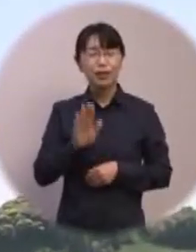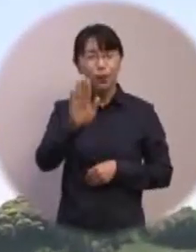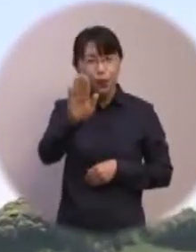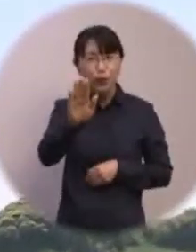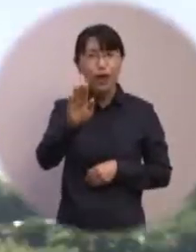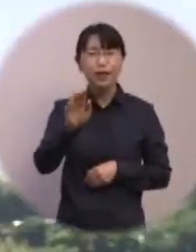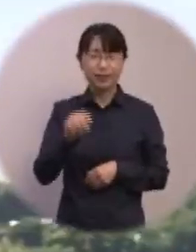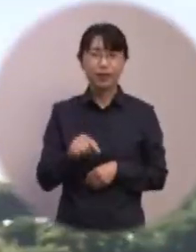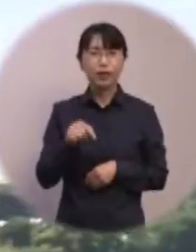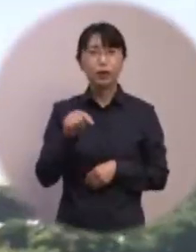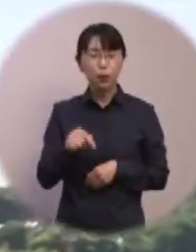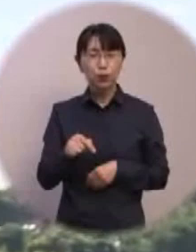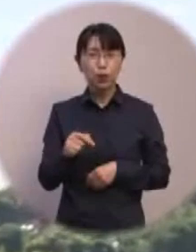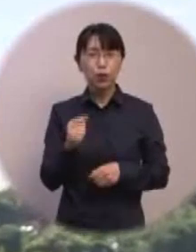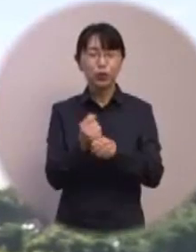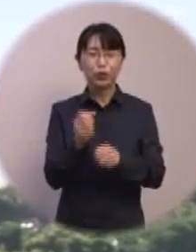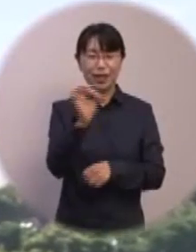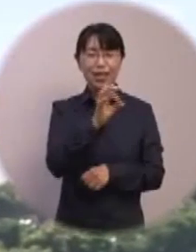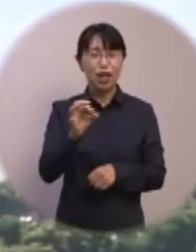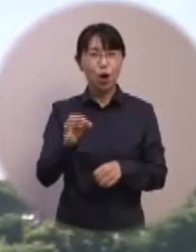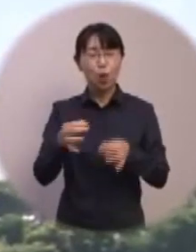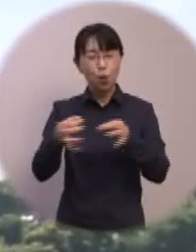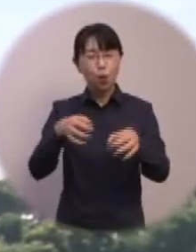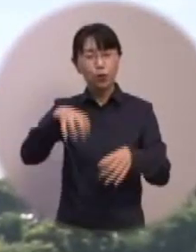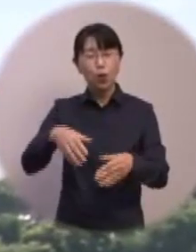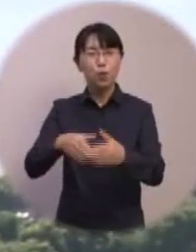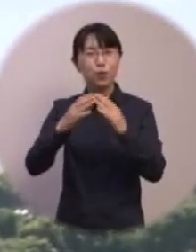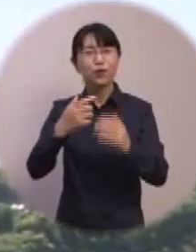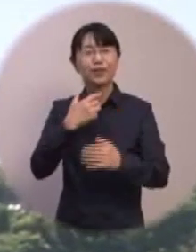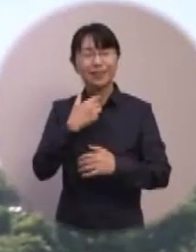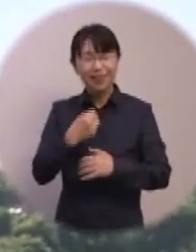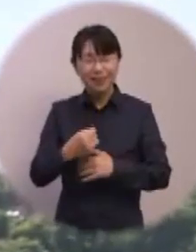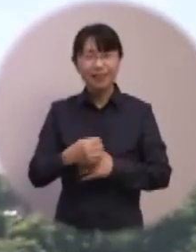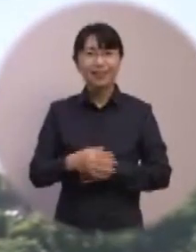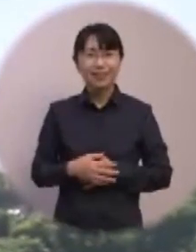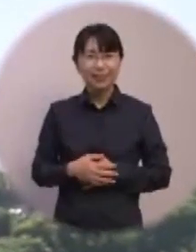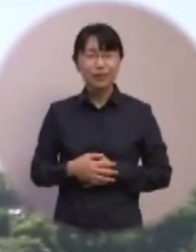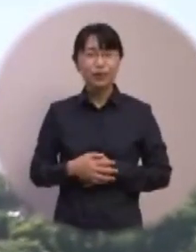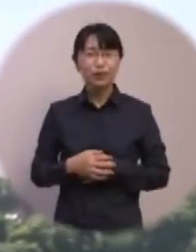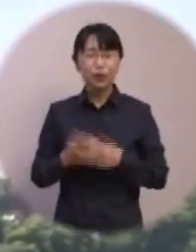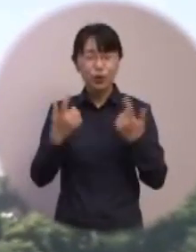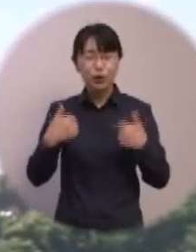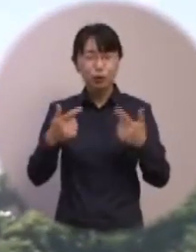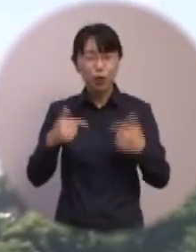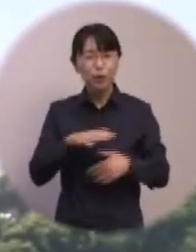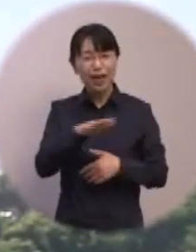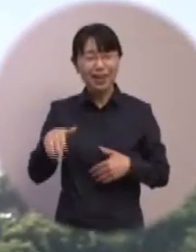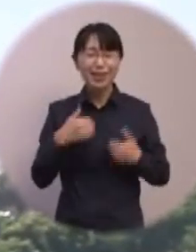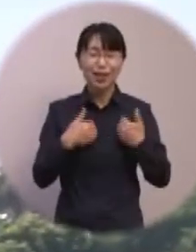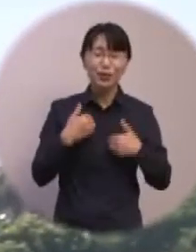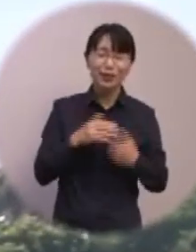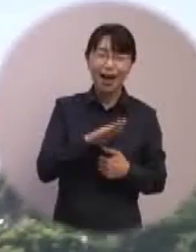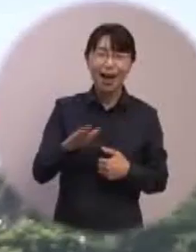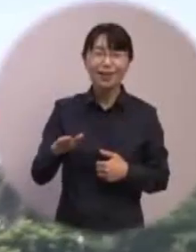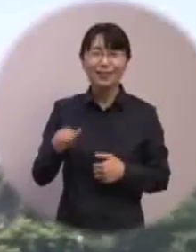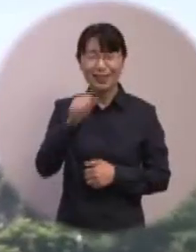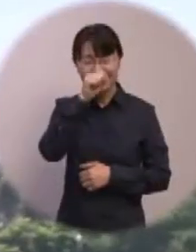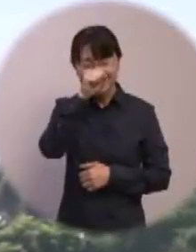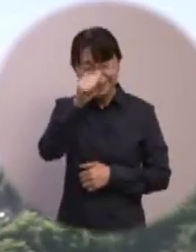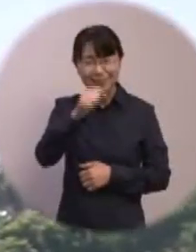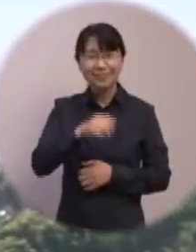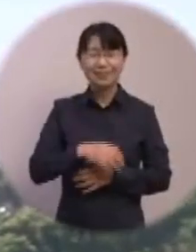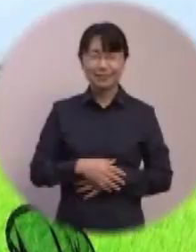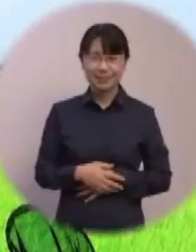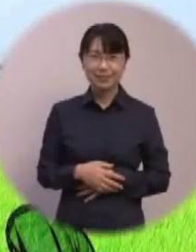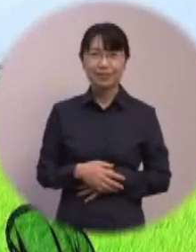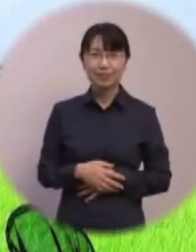来的には、地場産品を売れるようなところを作りたいっていうのと、まあ一年中皆さんに楽しんでいただければそれでいいと思いますけど。